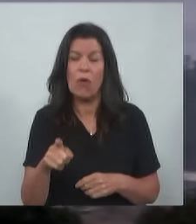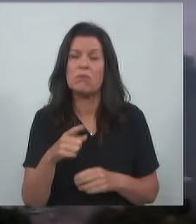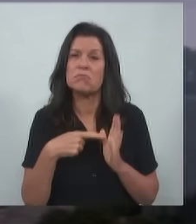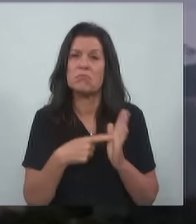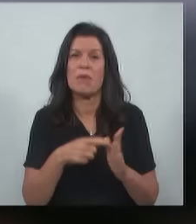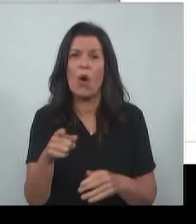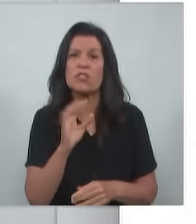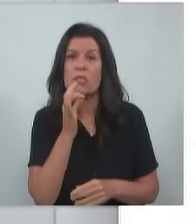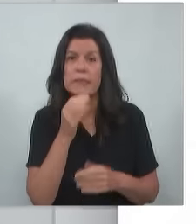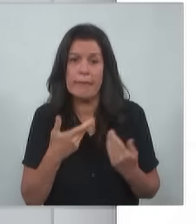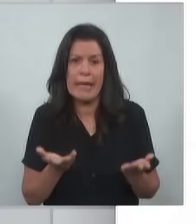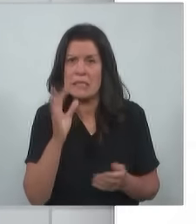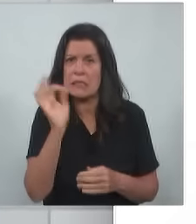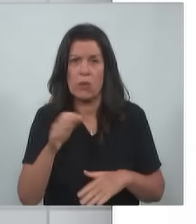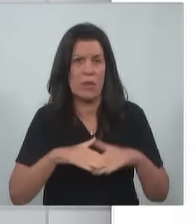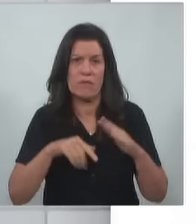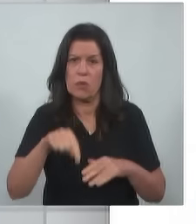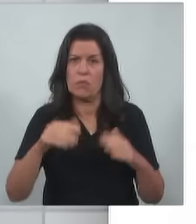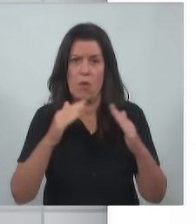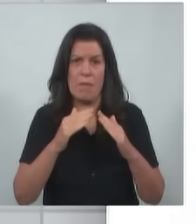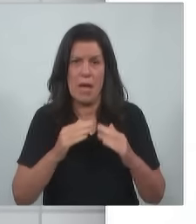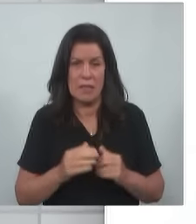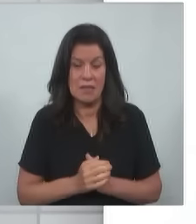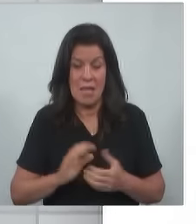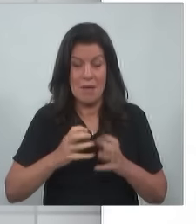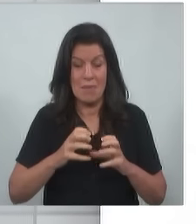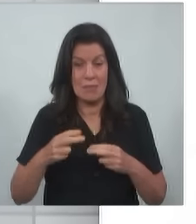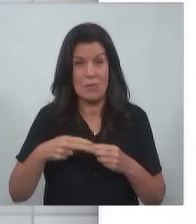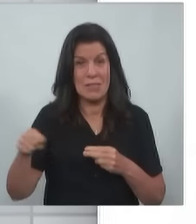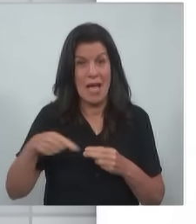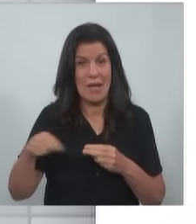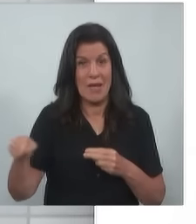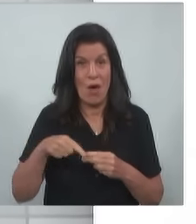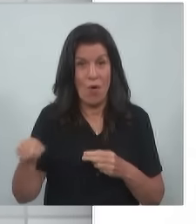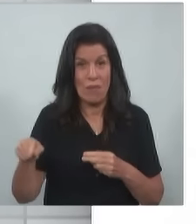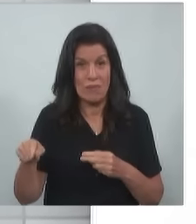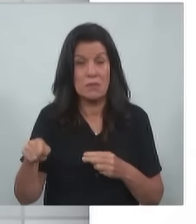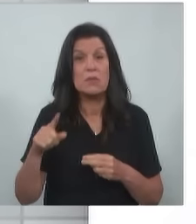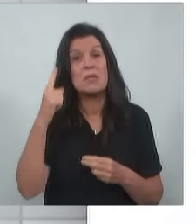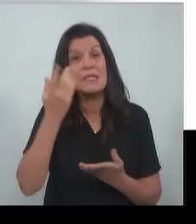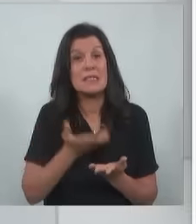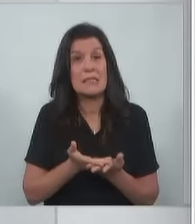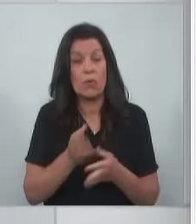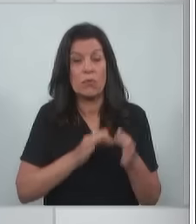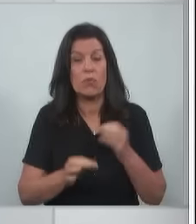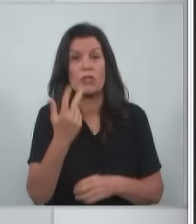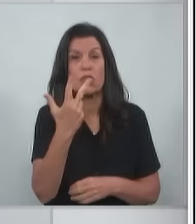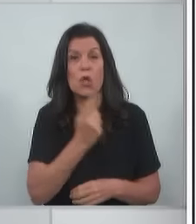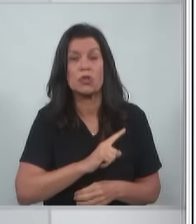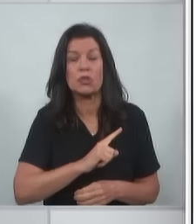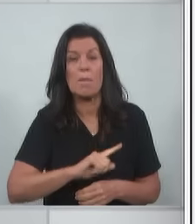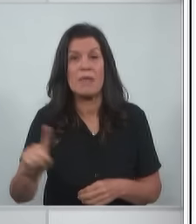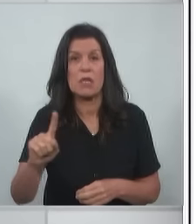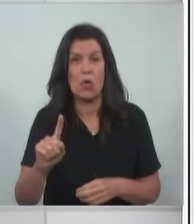סיכוי לבנות כאן בית. בקיבוץ מעגן הסמוך רק הקרקע עם נוף לאגם מוצע תמורת 3 מיליון שקל. והמושבה